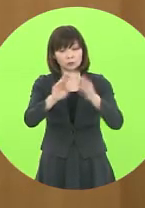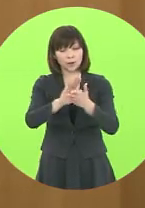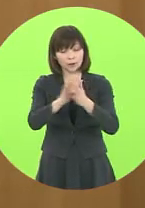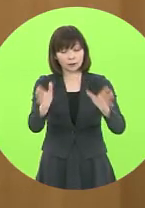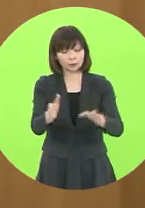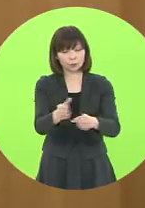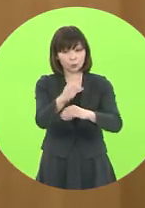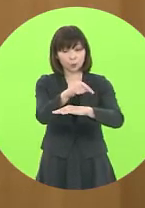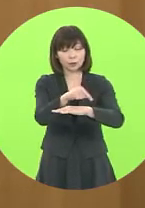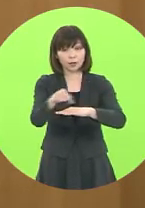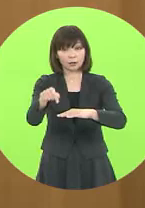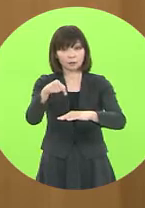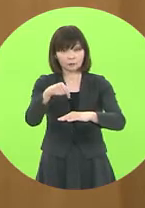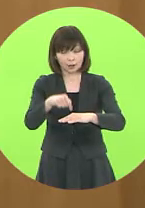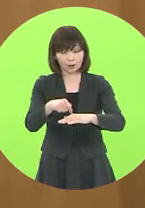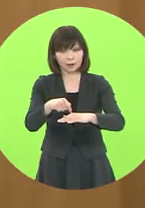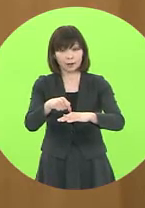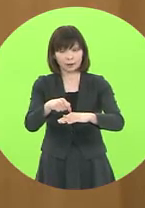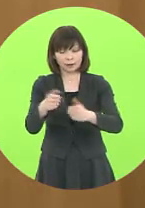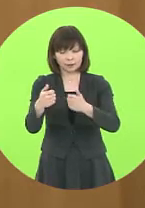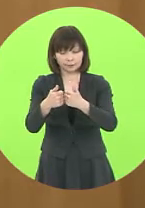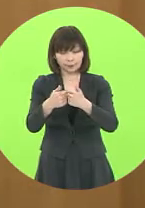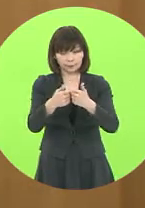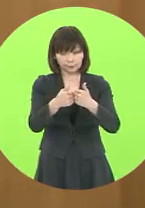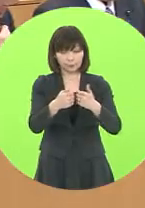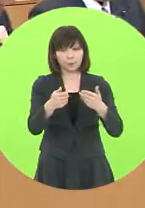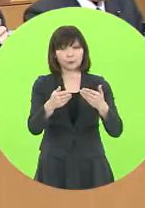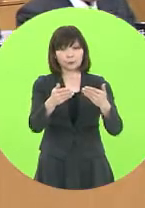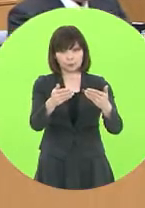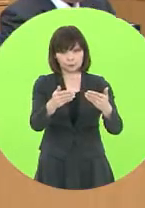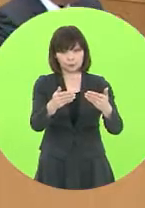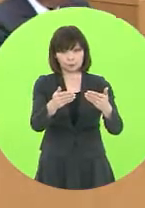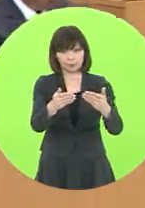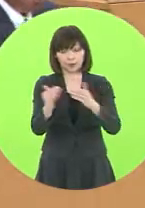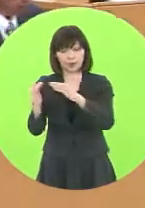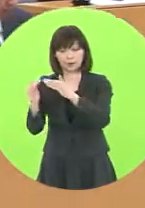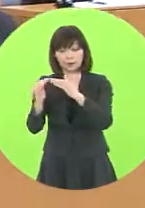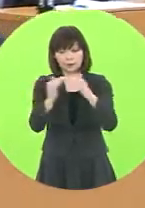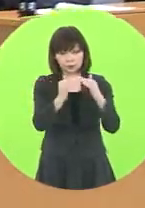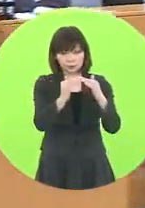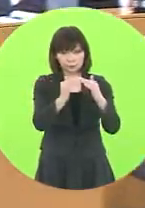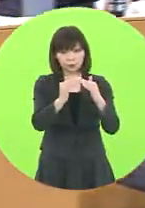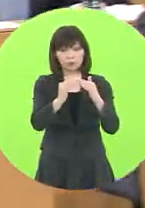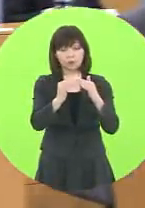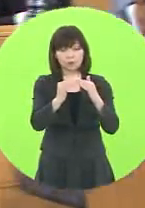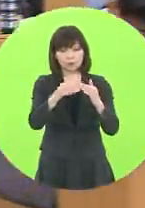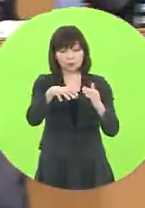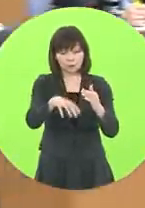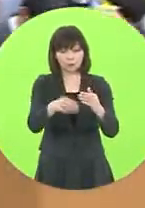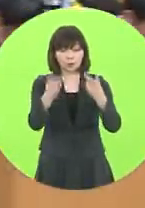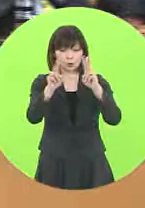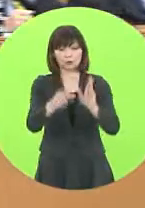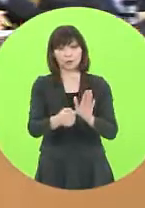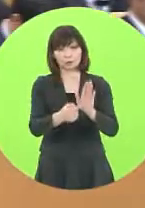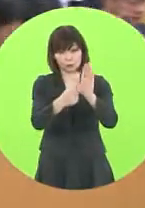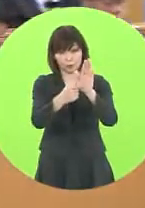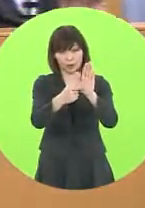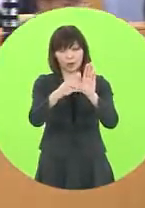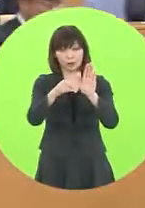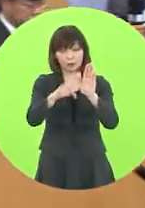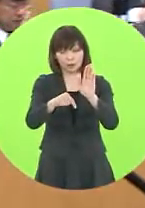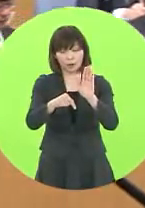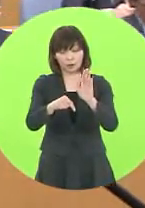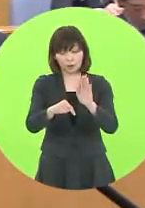計画におきまして、必要な検討を進めるとともに、移住先としての高い認知度を生かし、引き続き県外